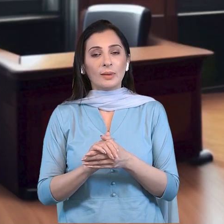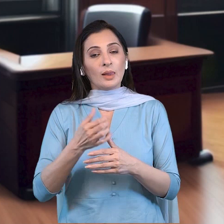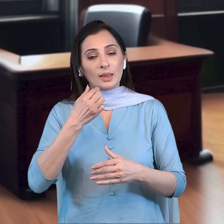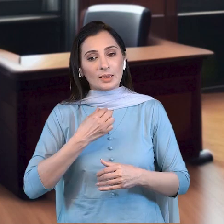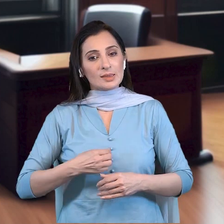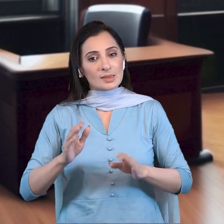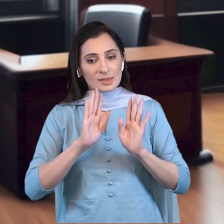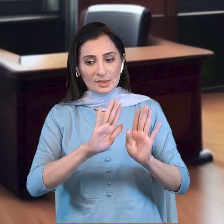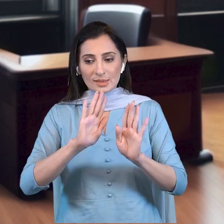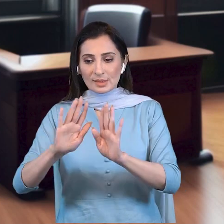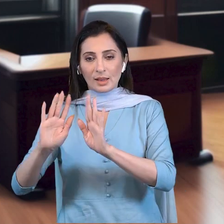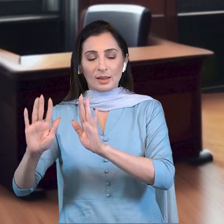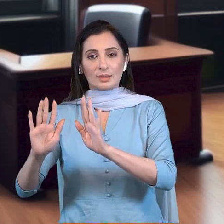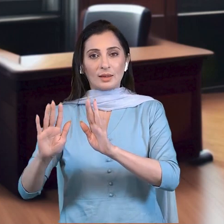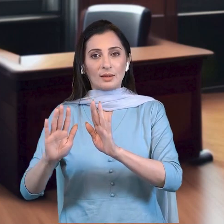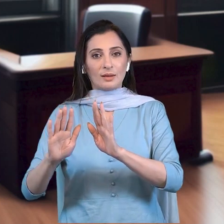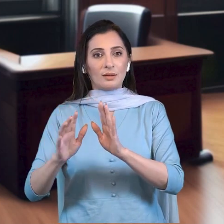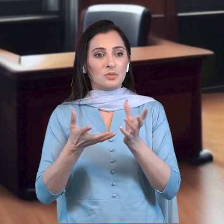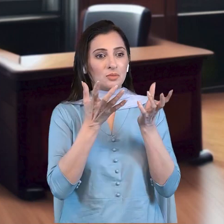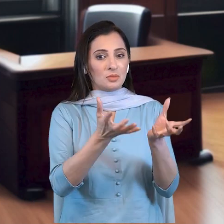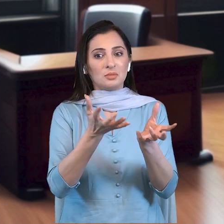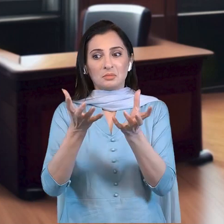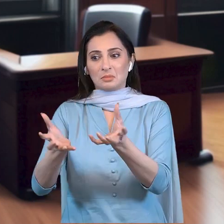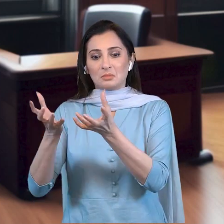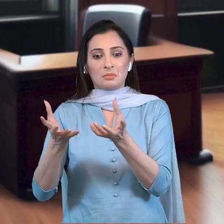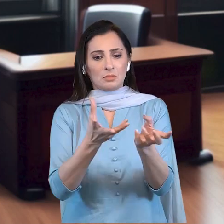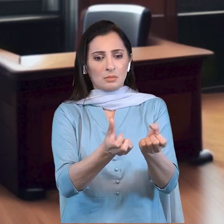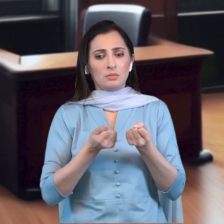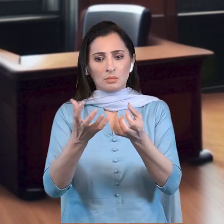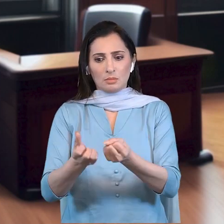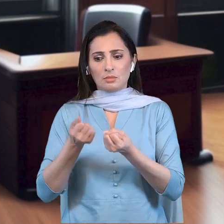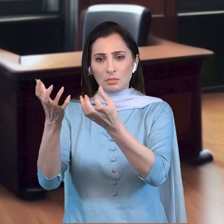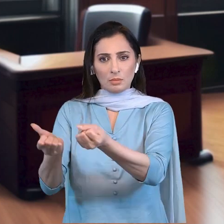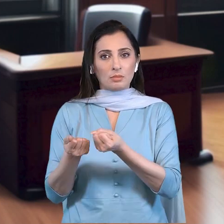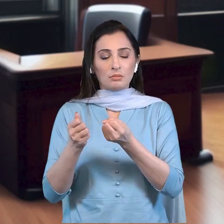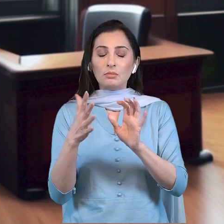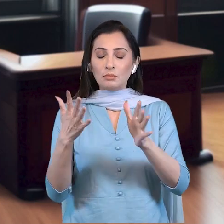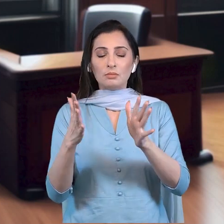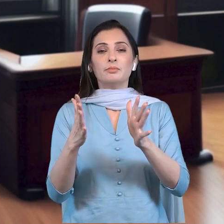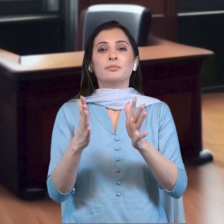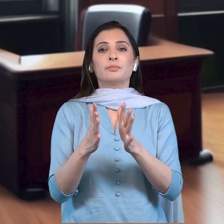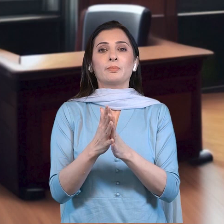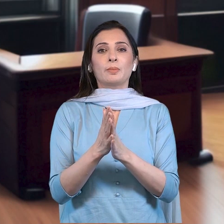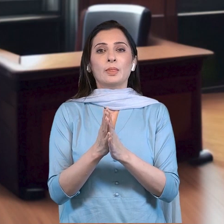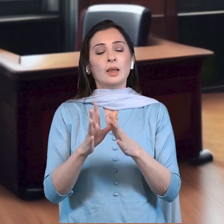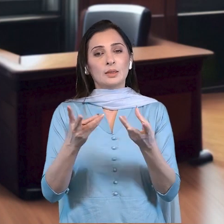زندگی، اسٹاپ رننگ آفٹر مٹیریلز، یہ سب تمام چیزیں اگر ہم لوگ ختم کر دیں